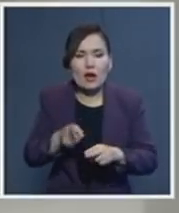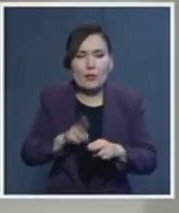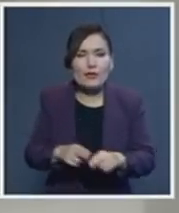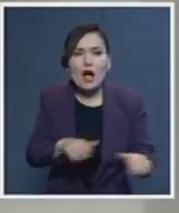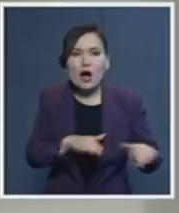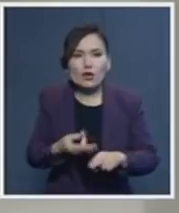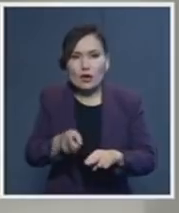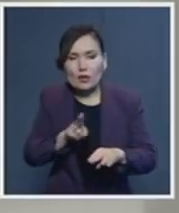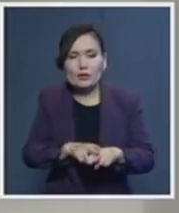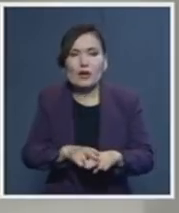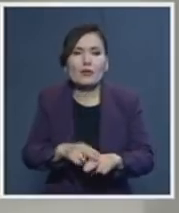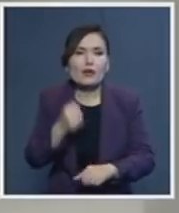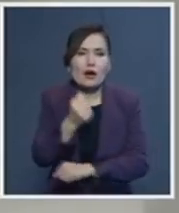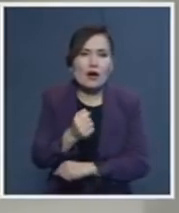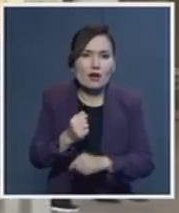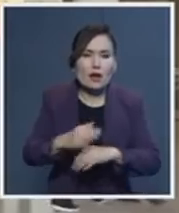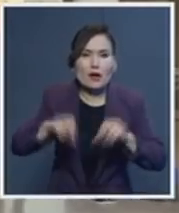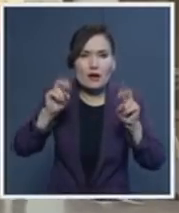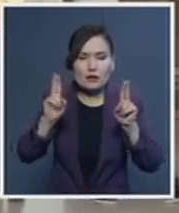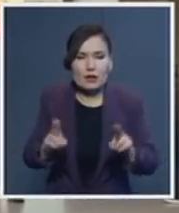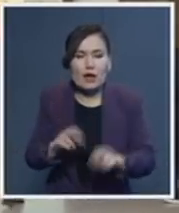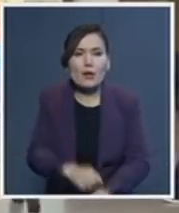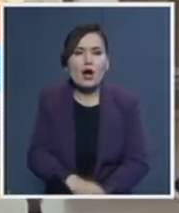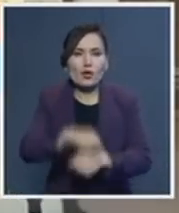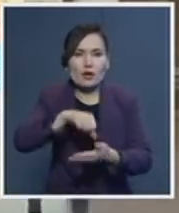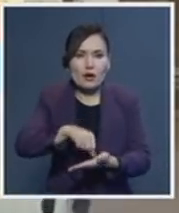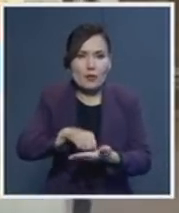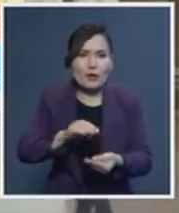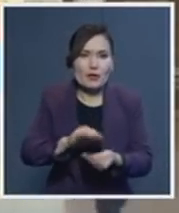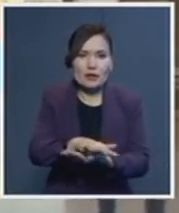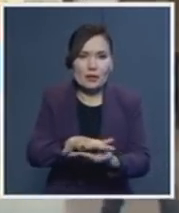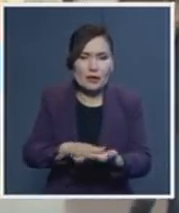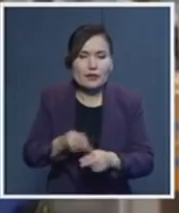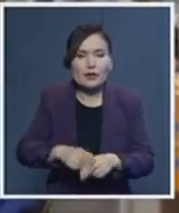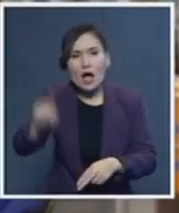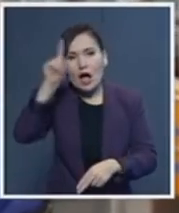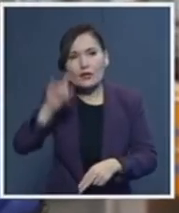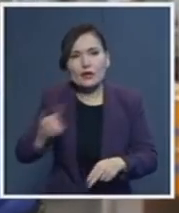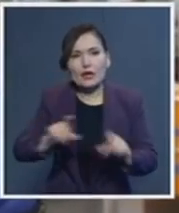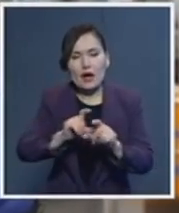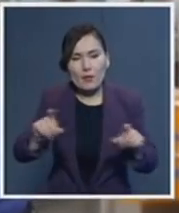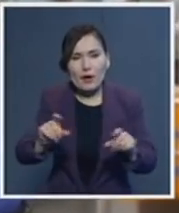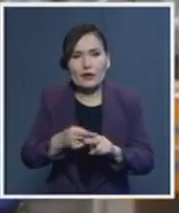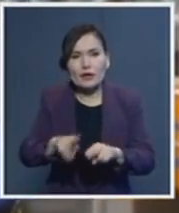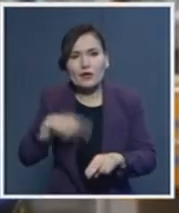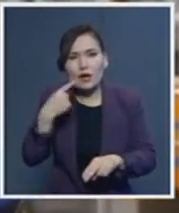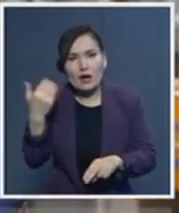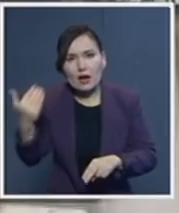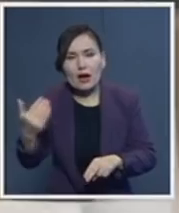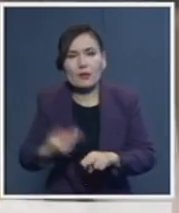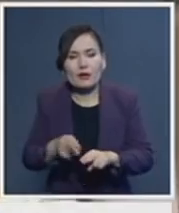акцияны осы салада жұмыс істейтін 23 мың жұмыскердің атынан ұйымдастырғанын мәлімдеді. Ал неміс әуежайларының дерегінше ереуіл